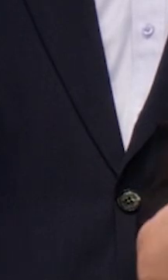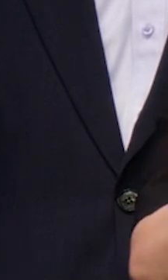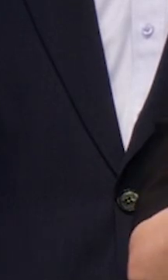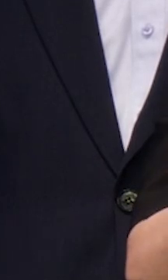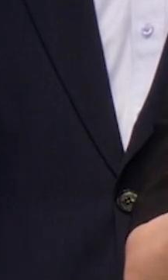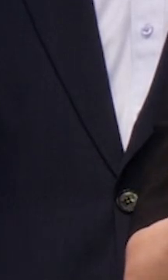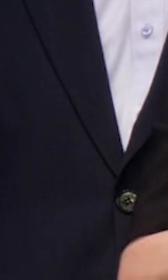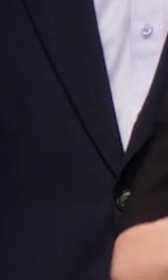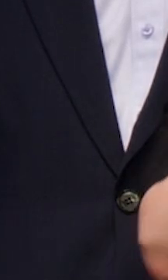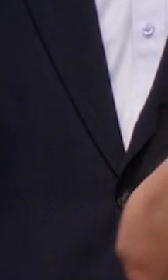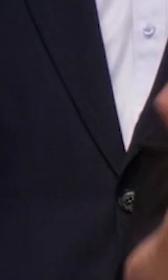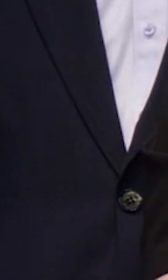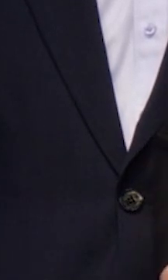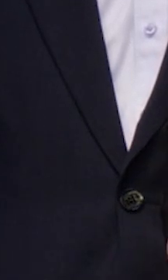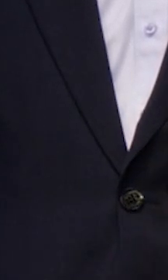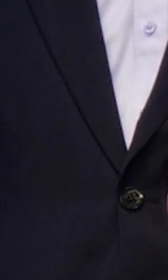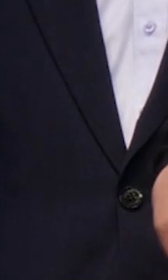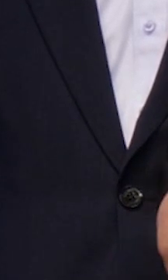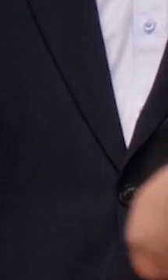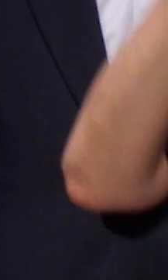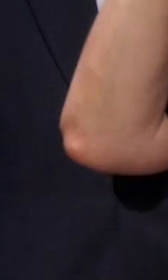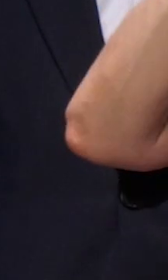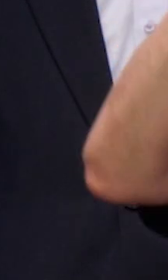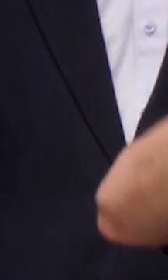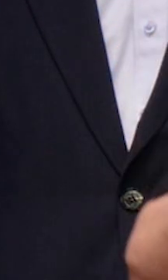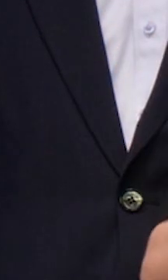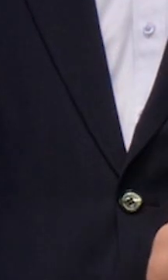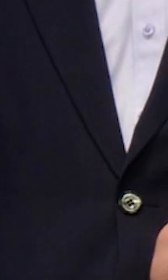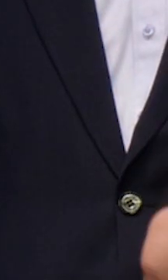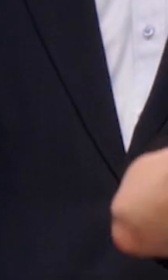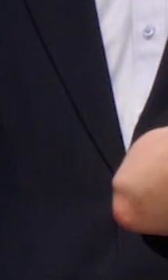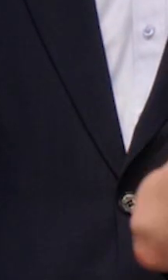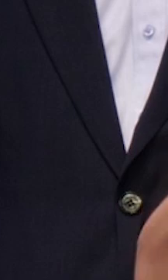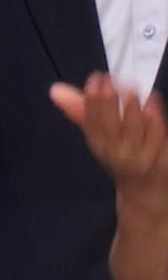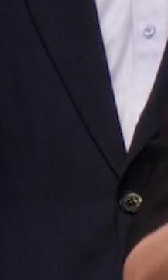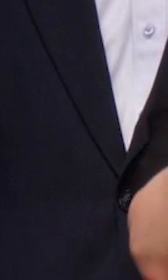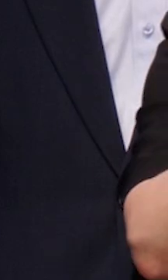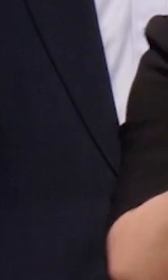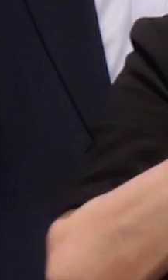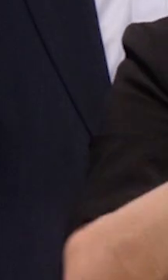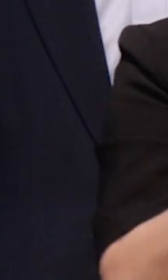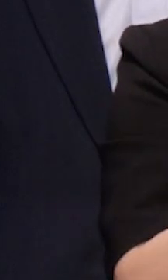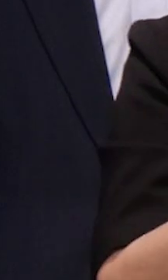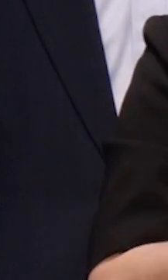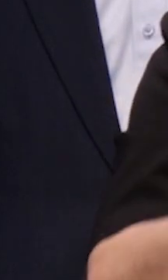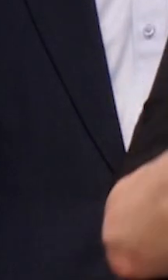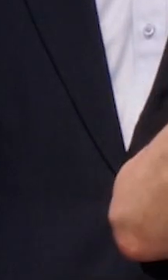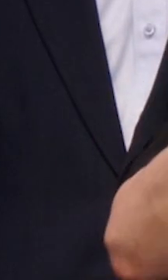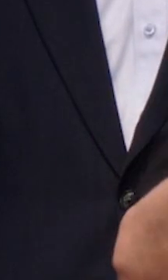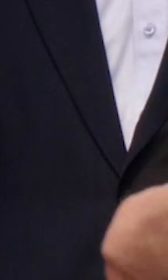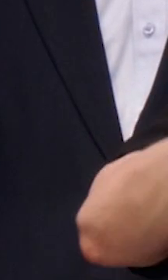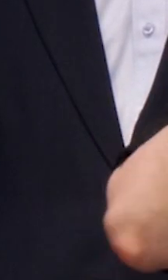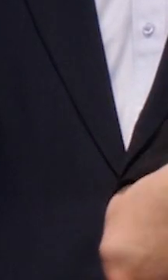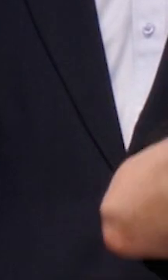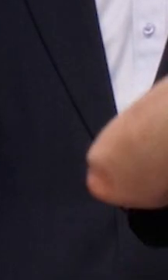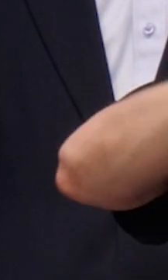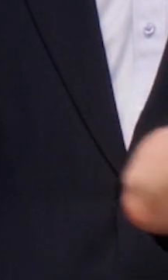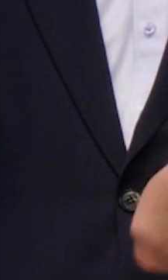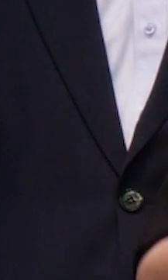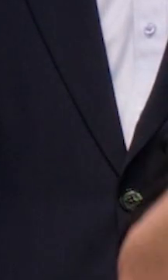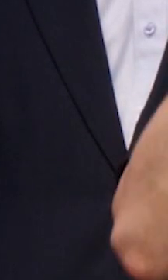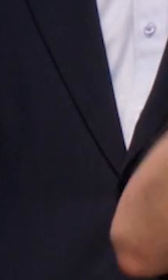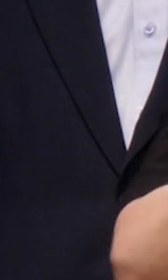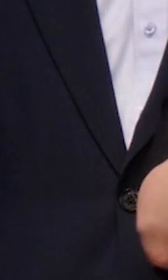산업의 폭발적인 성장이 전통적 제조업 일자리를 위협하는 고용 역설의 시대에 관광산업